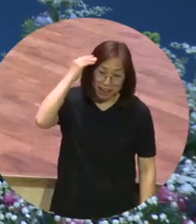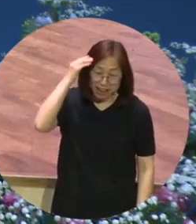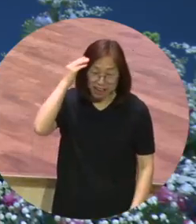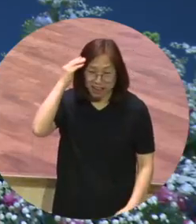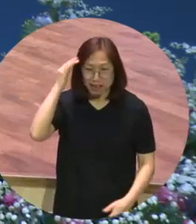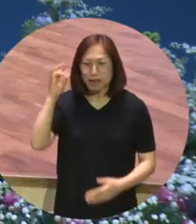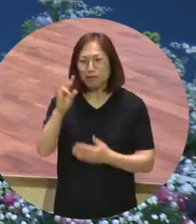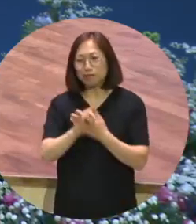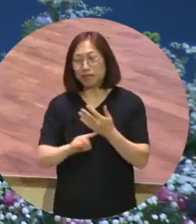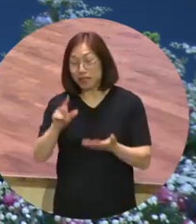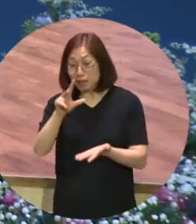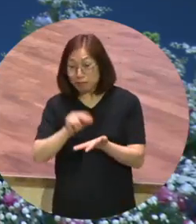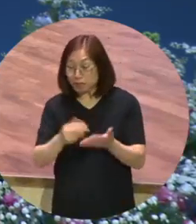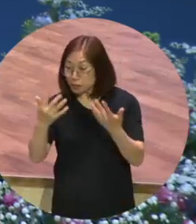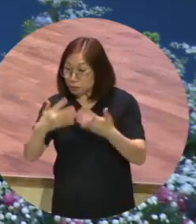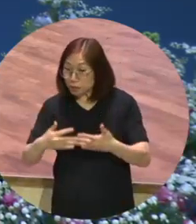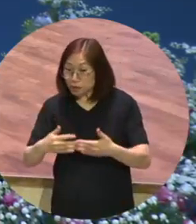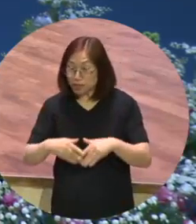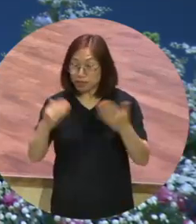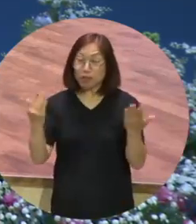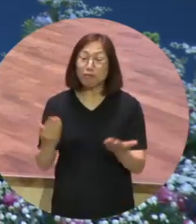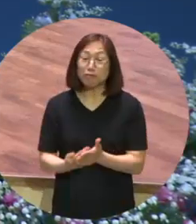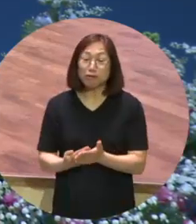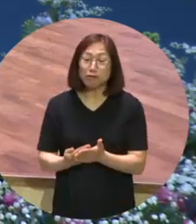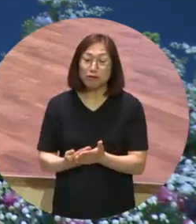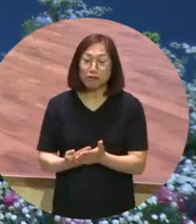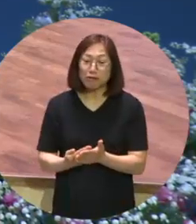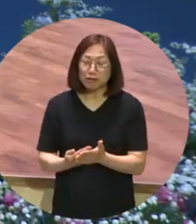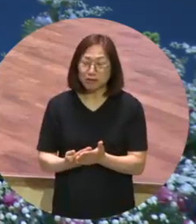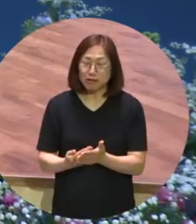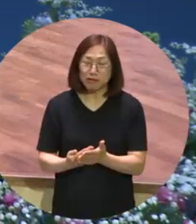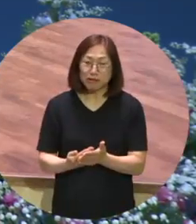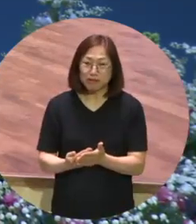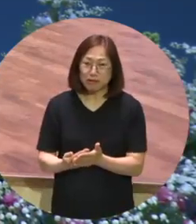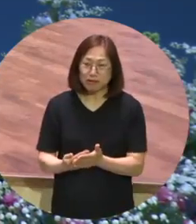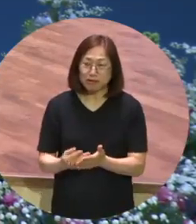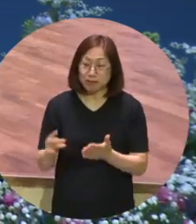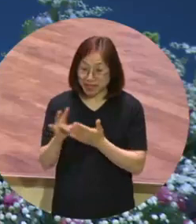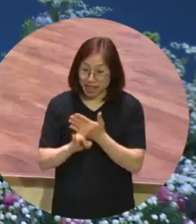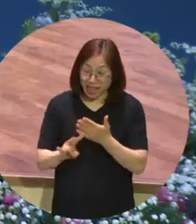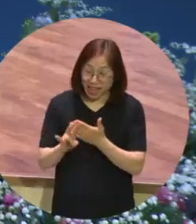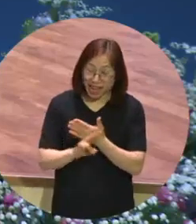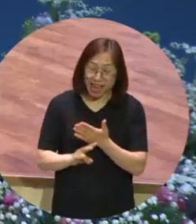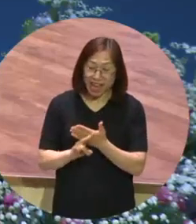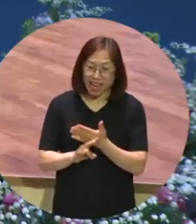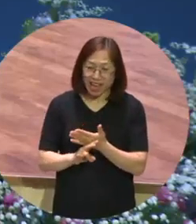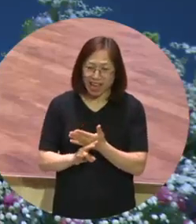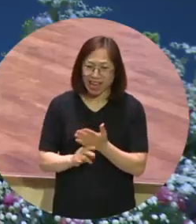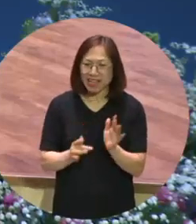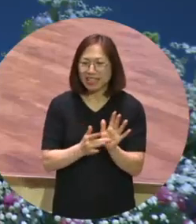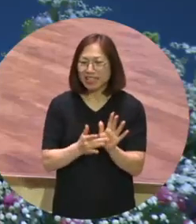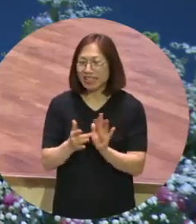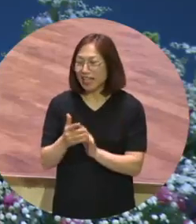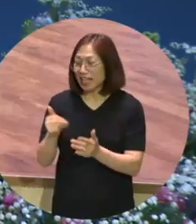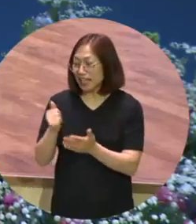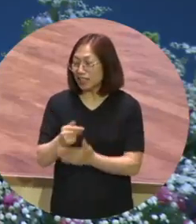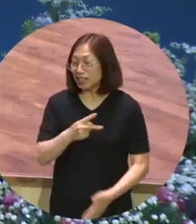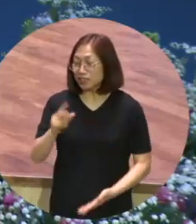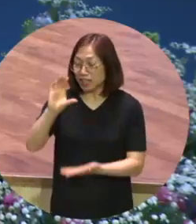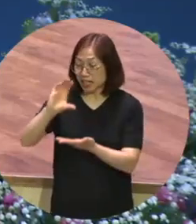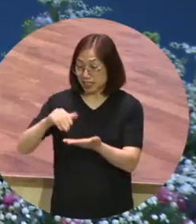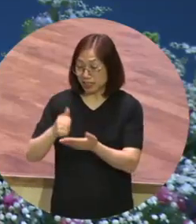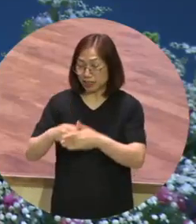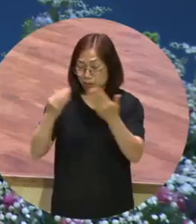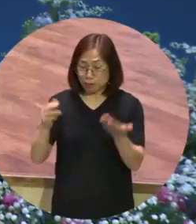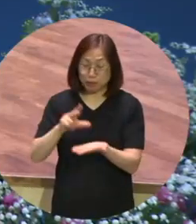이유, 조건, 문제요. 전부 다 그런 사람들이 많잖아요. 그런 사람들은 예수가 그리스도